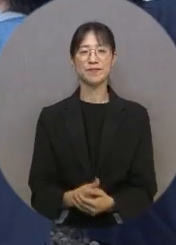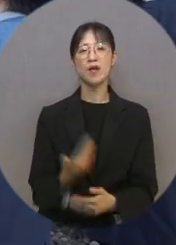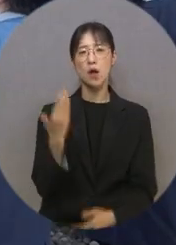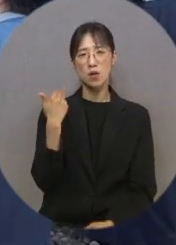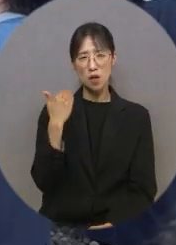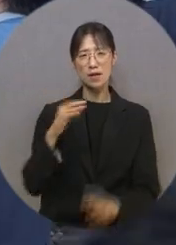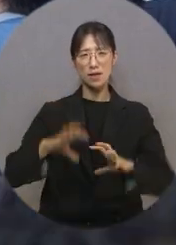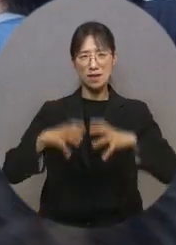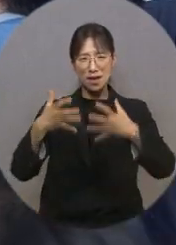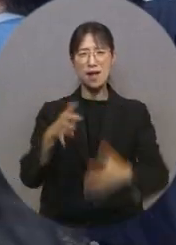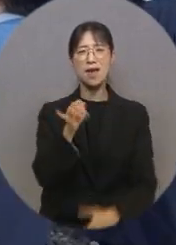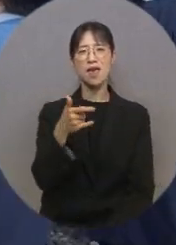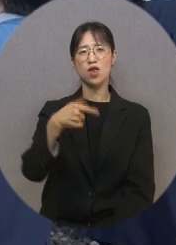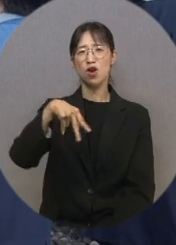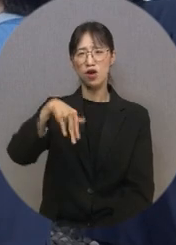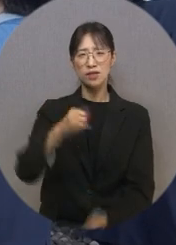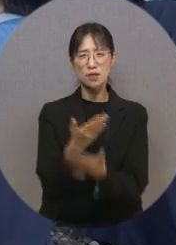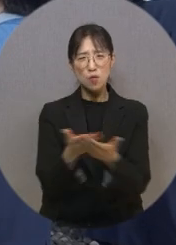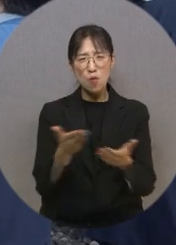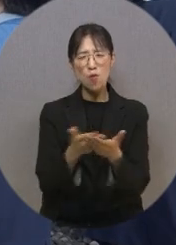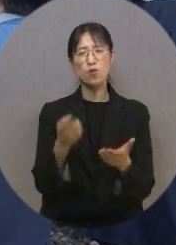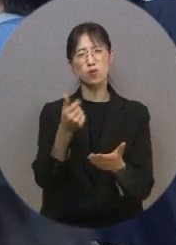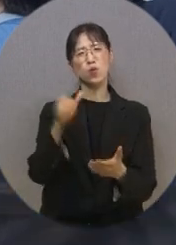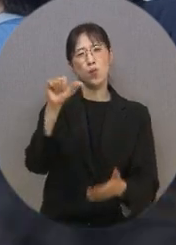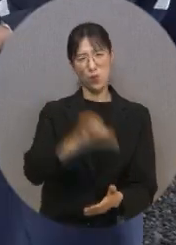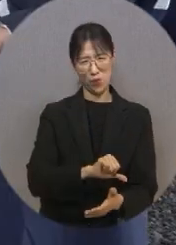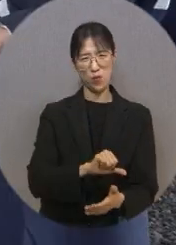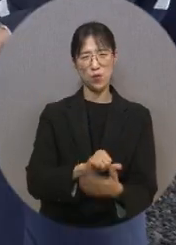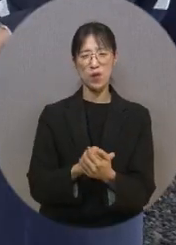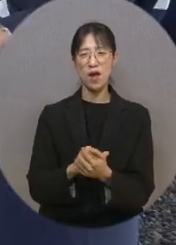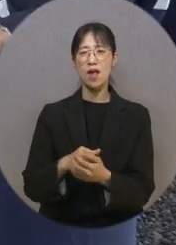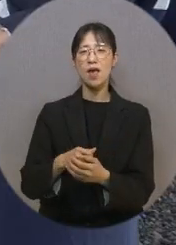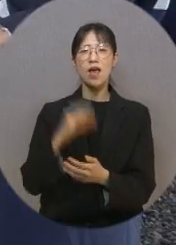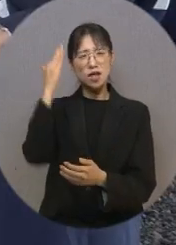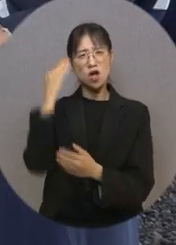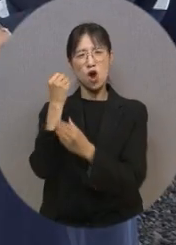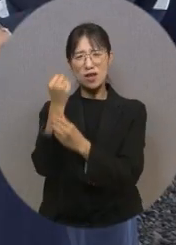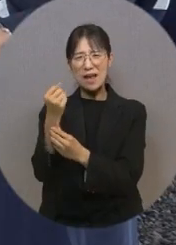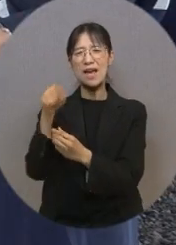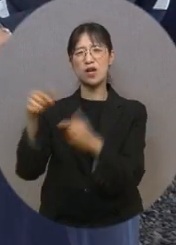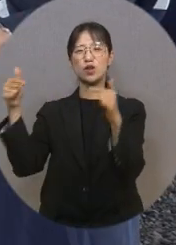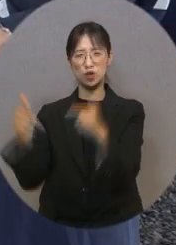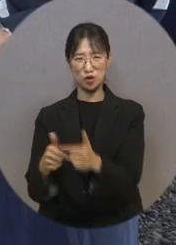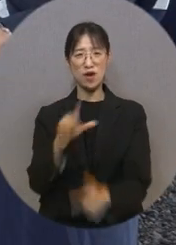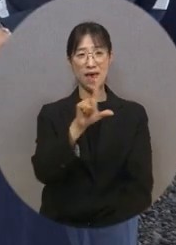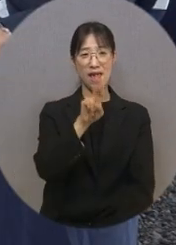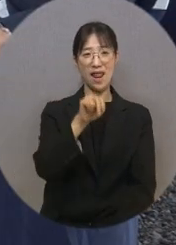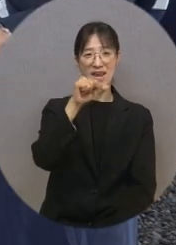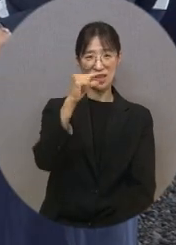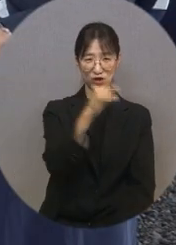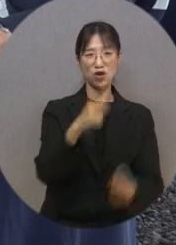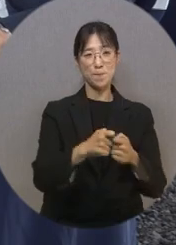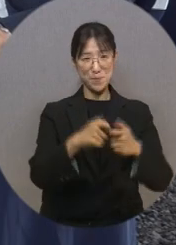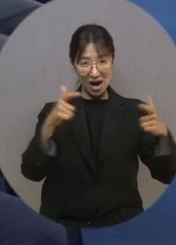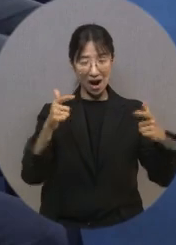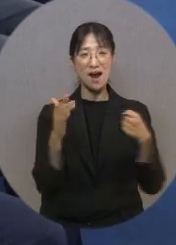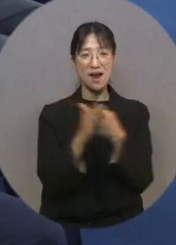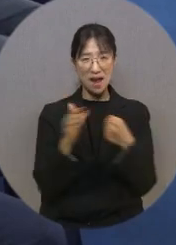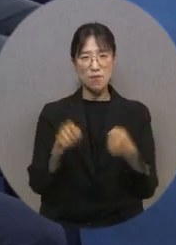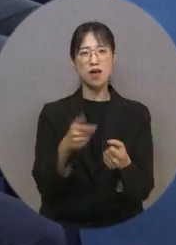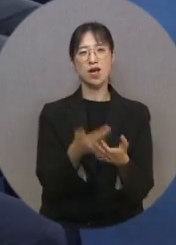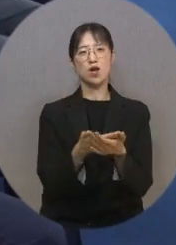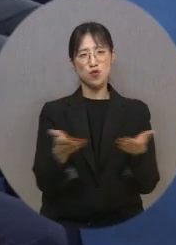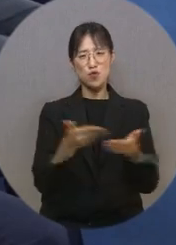에너지 공급망 위기 속에 석탄 발전의 축소와 이에 따른 LNG 수요 증가로 각 국가는 에너지